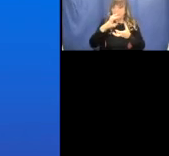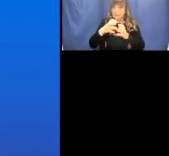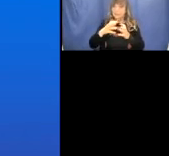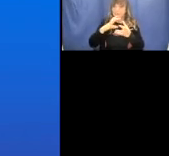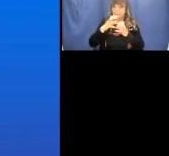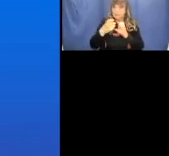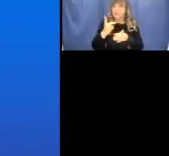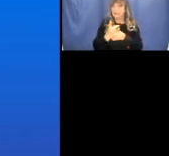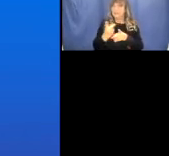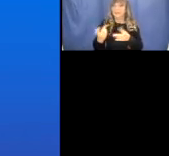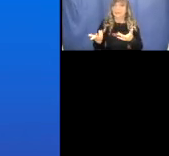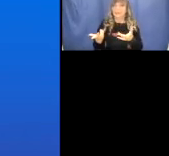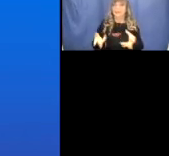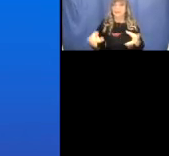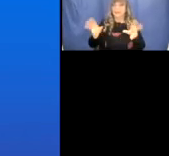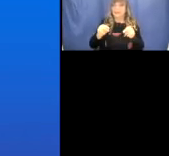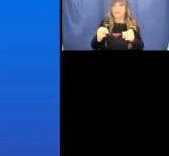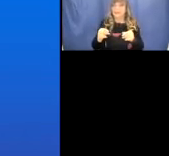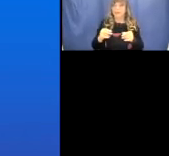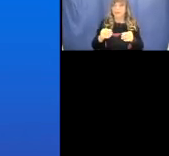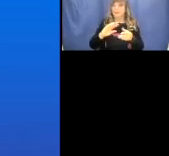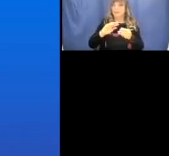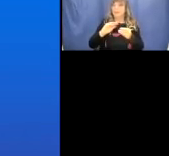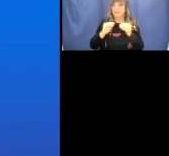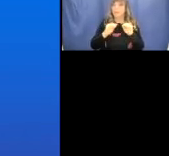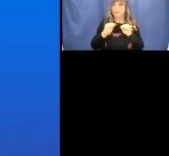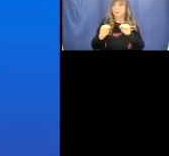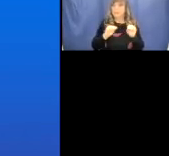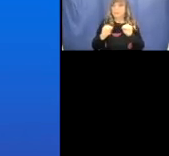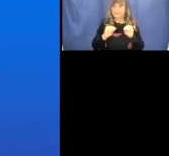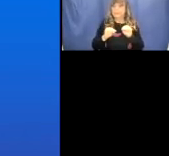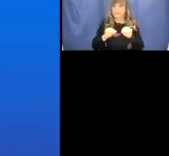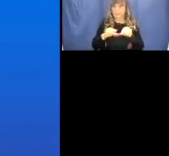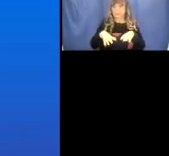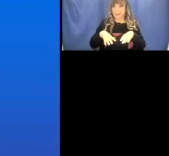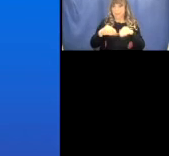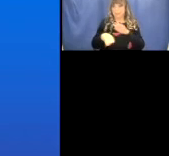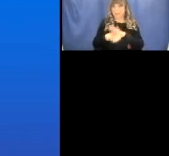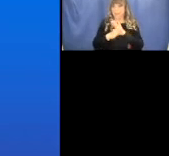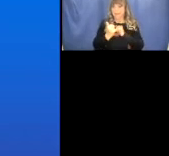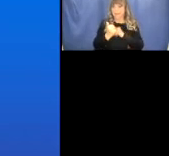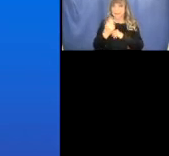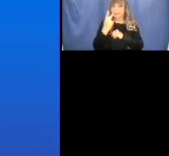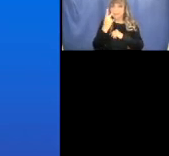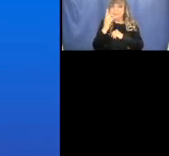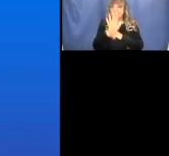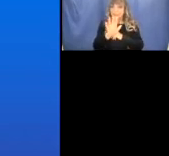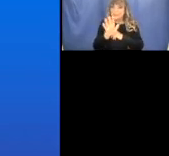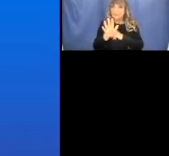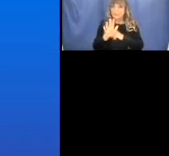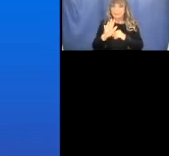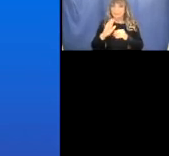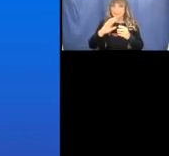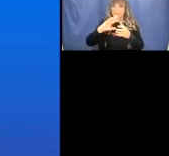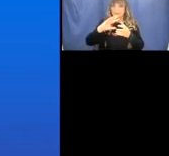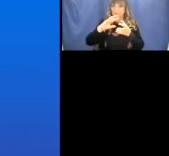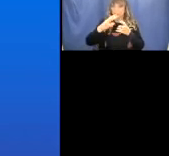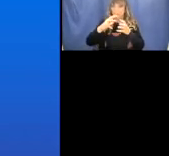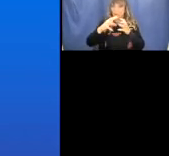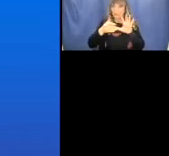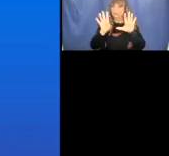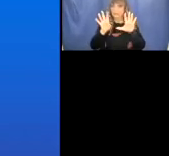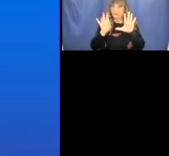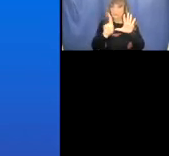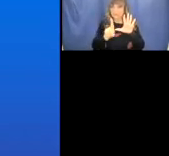esattamente di nuovo in questa posizione e possiamo vedere in questo esempio come ciò avviene ruotando in i 90 gradi la